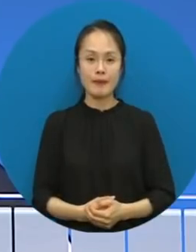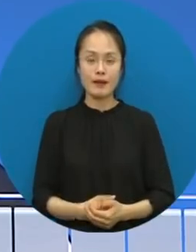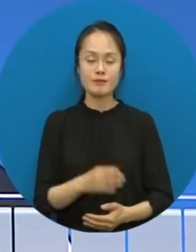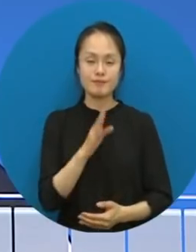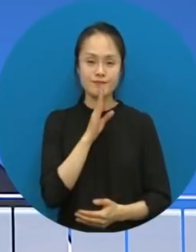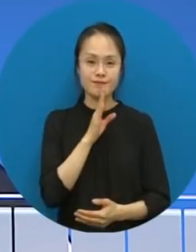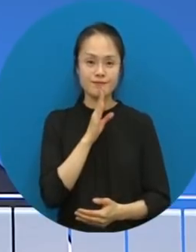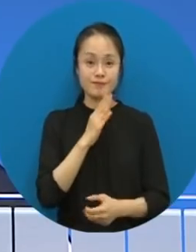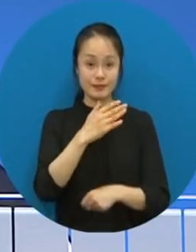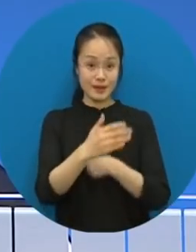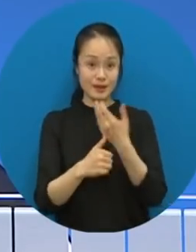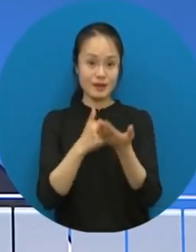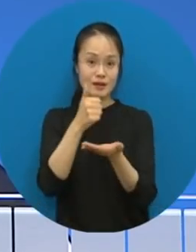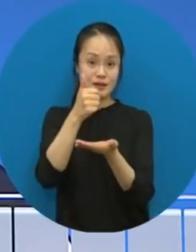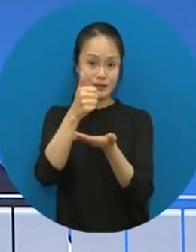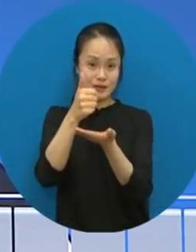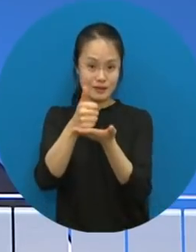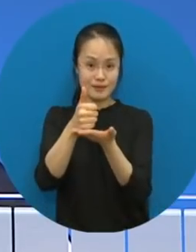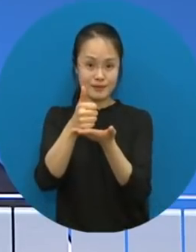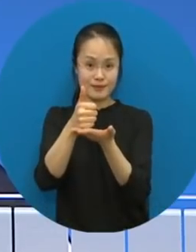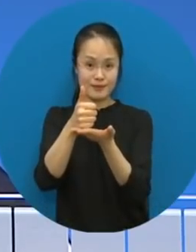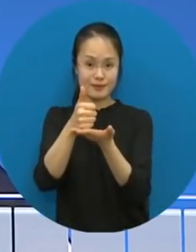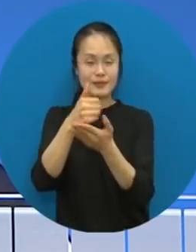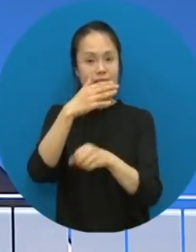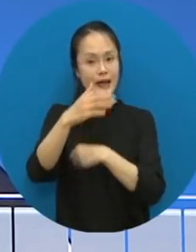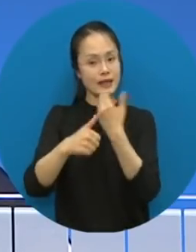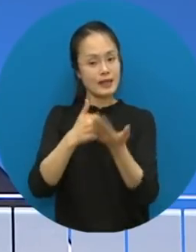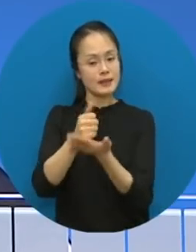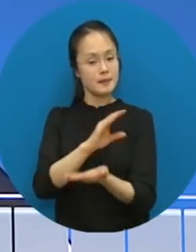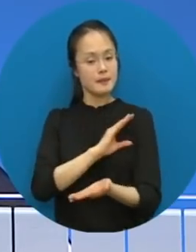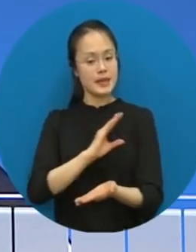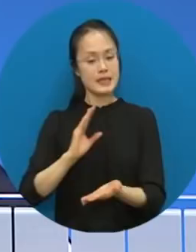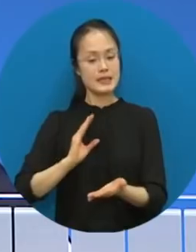그렇습니다. 하나님께서 하나님을 배신하지 않는 자,